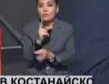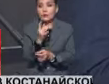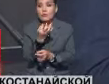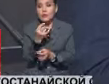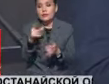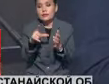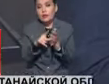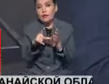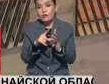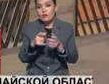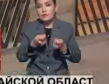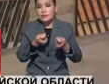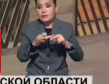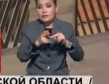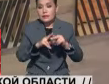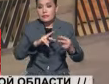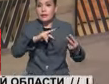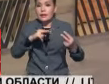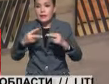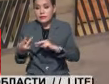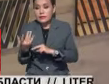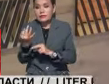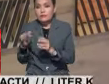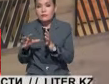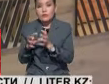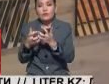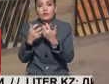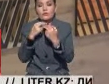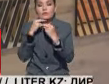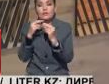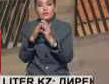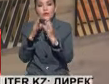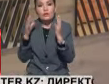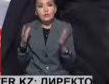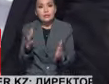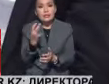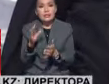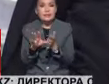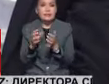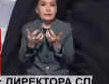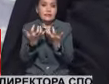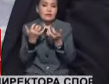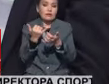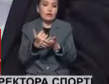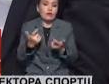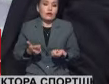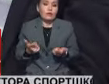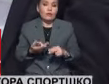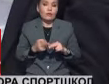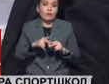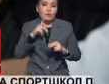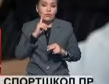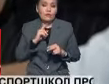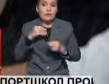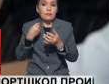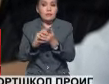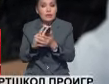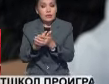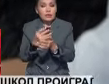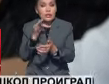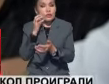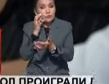налогового администрирования перейдет на сервисную модель. Большое внимание уделят цифровизации. Налогоплательщикам будет удобнее предоставлять отчеты,